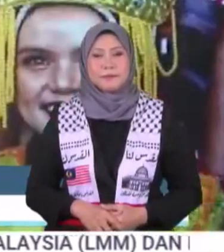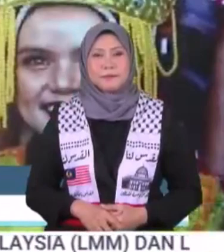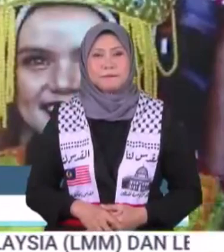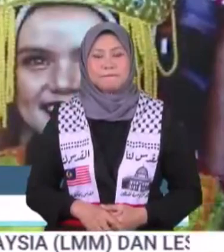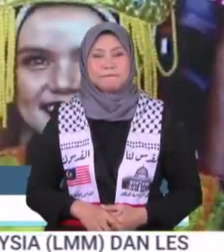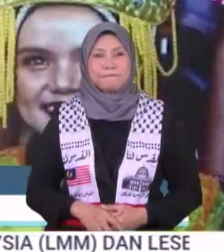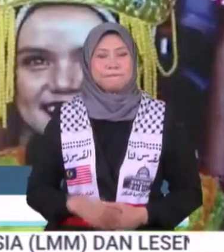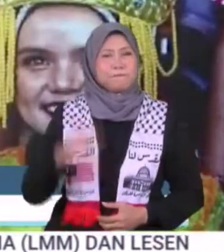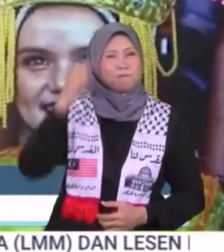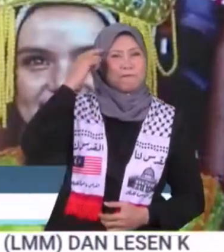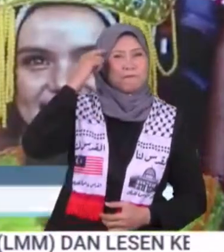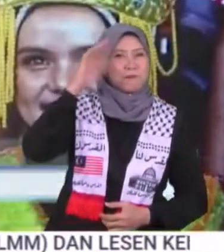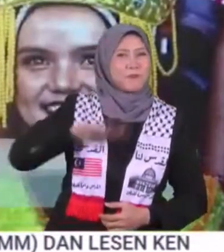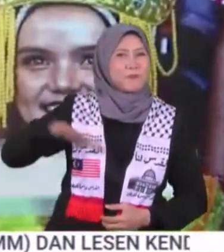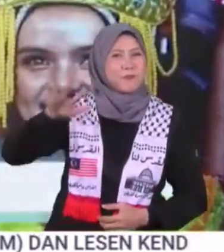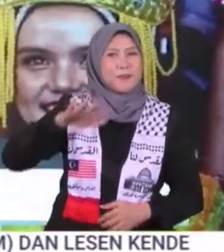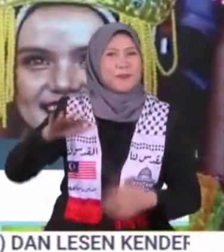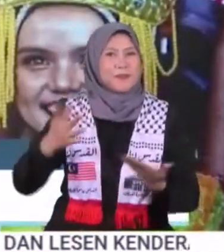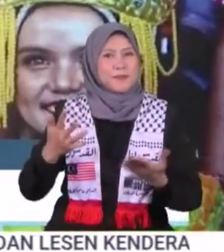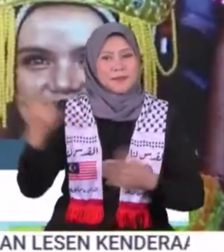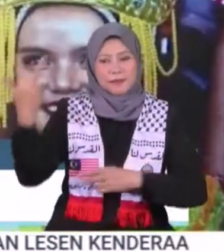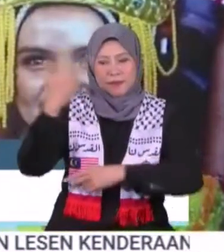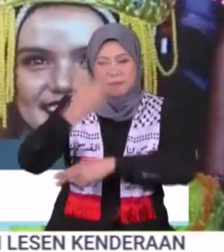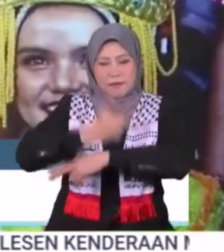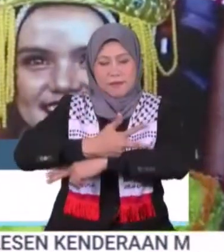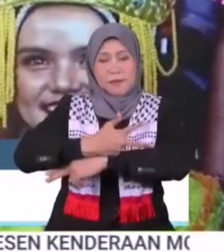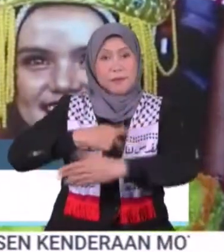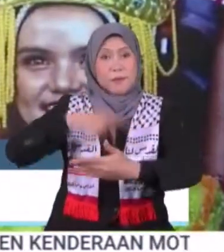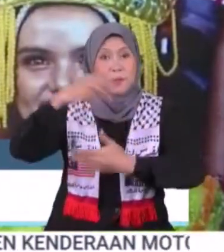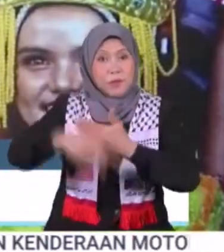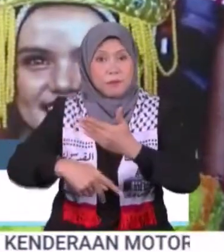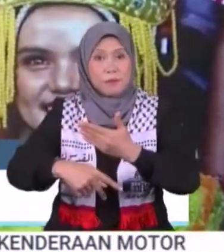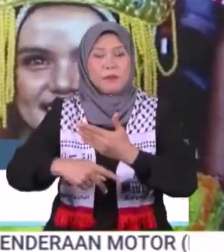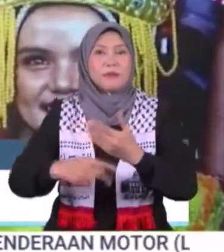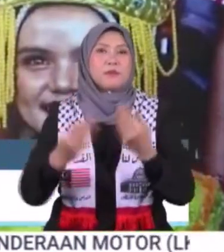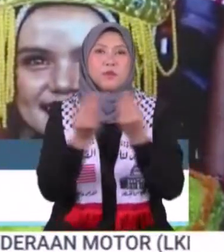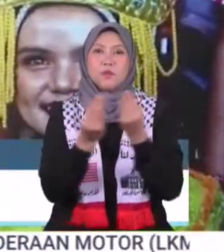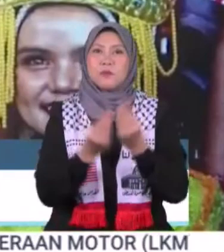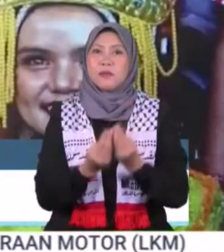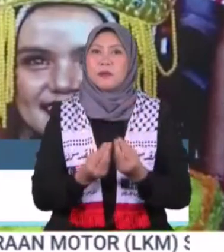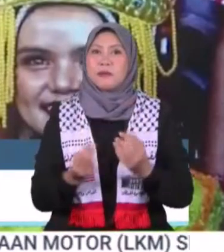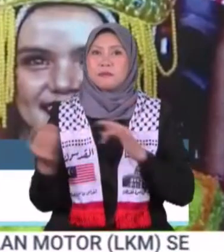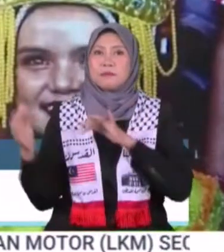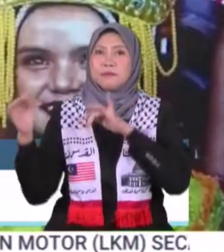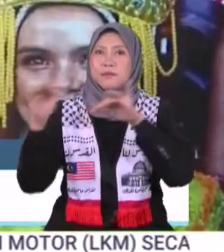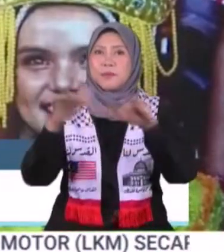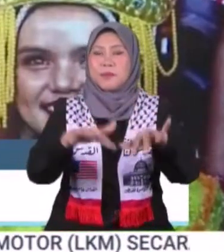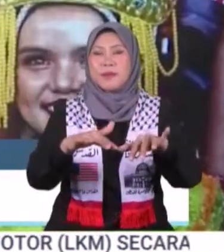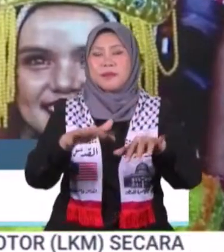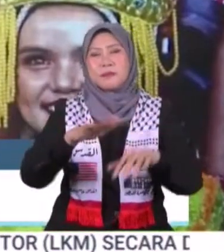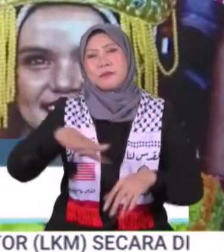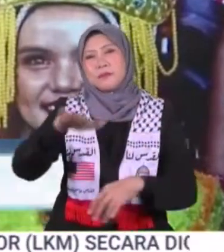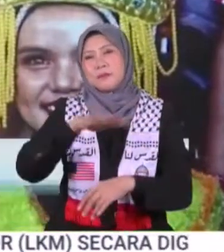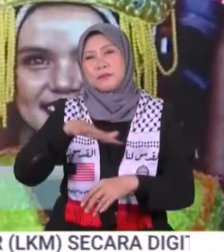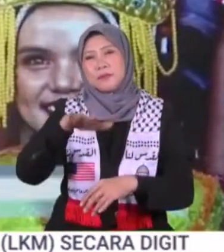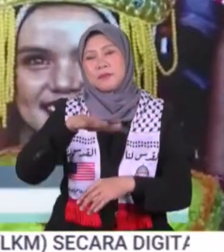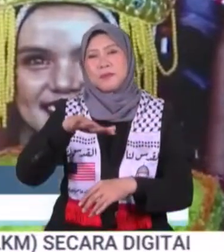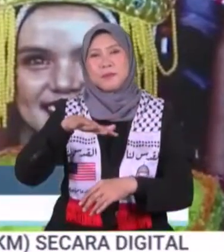Dan kita jangkakan sepanjang 3 hari ini jumlah yang akan hadir mungkin boleh mencecah